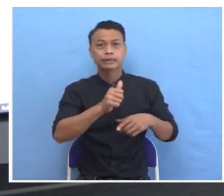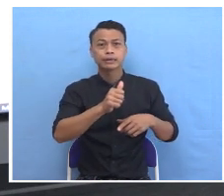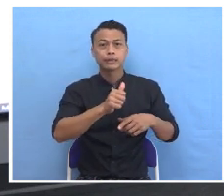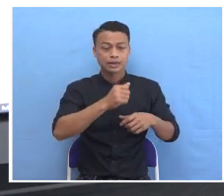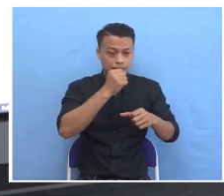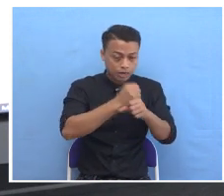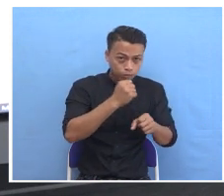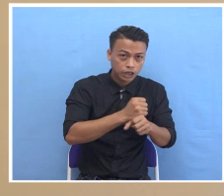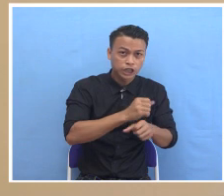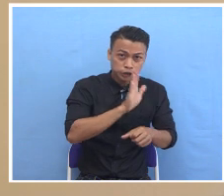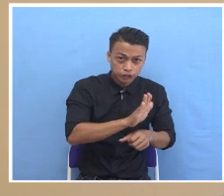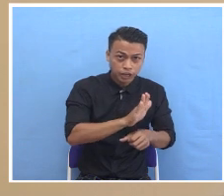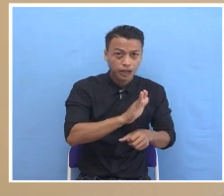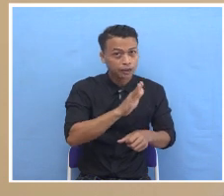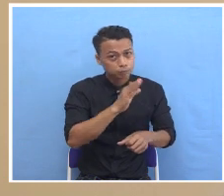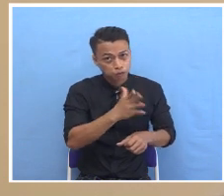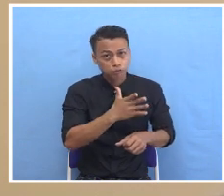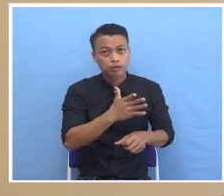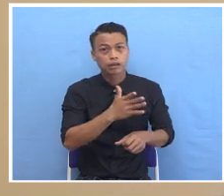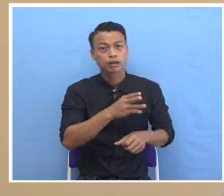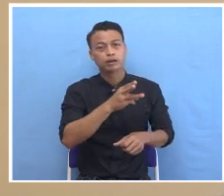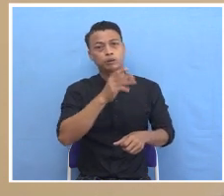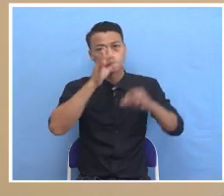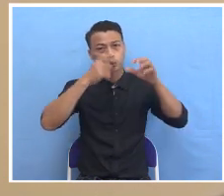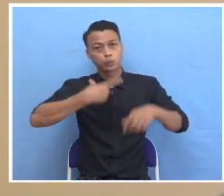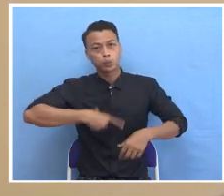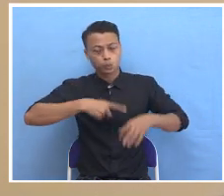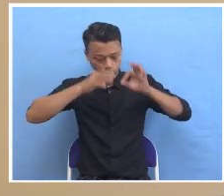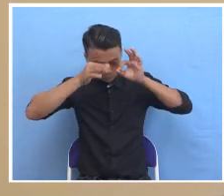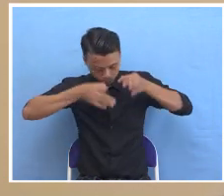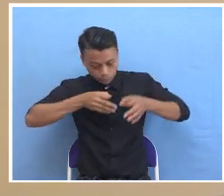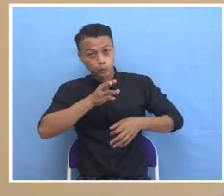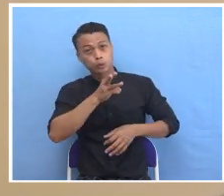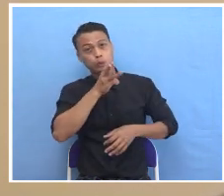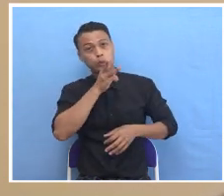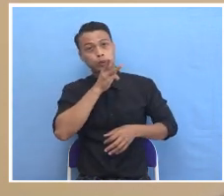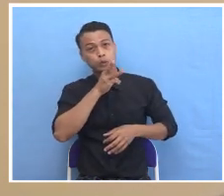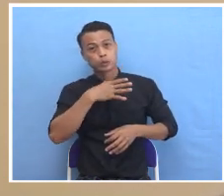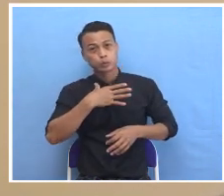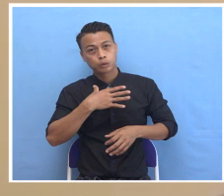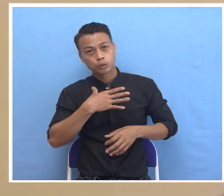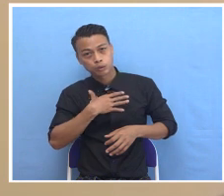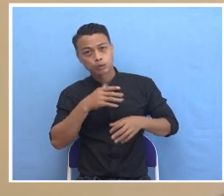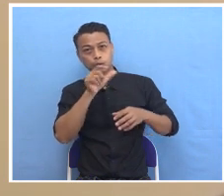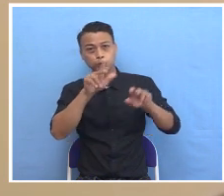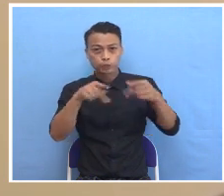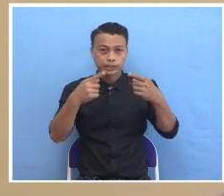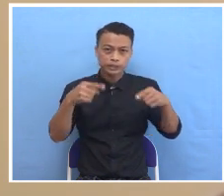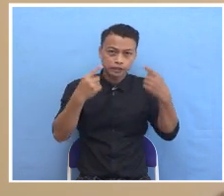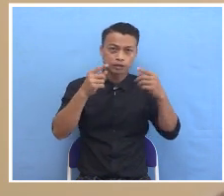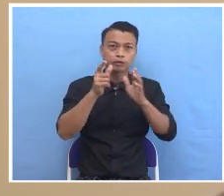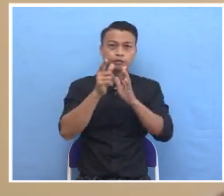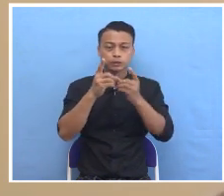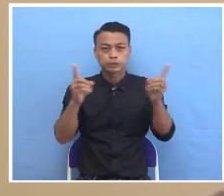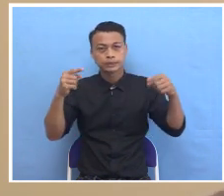အတိတ်ပဲပါလေ။ဒါလေးကိုလူတွေချာချာလေးစဉ်းစားပြီးတော့ငါတို့စနစ်တွေကိုဘယ်လိုပြောင်းလဲ၊တည်ဆဲစနစ်တွေ